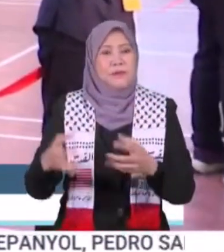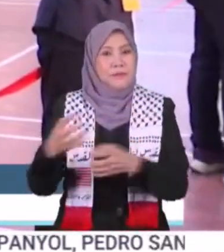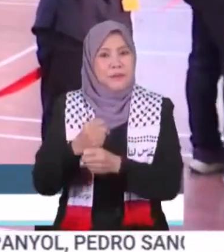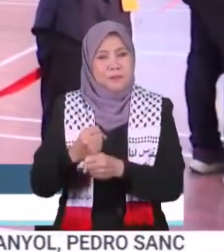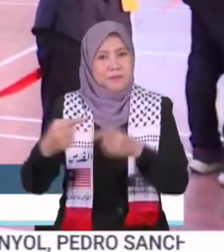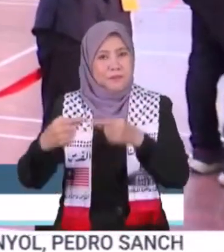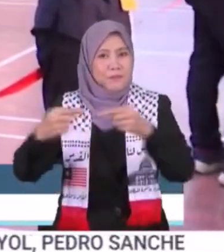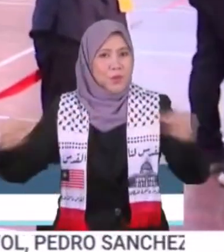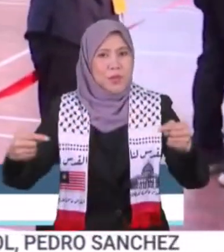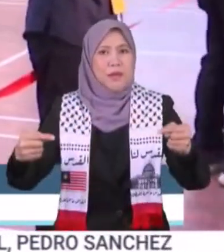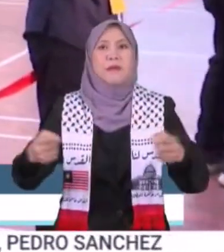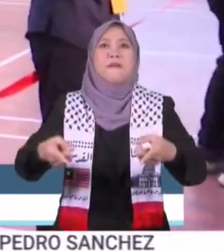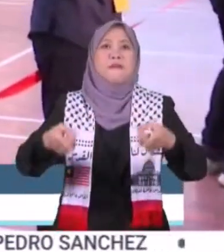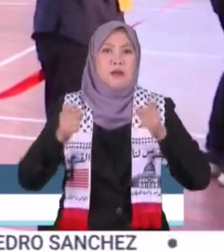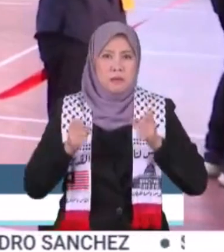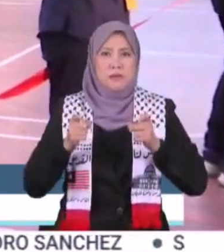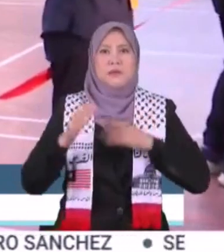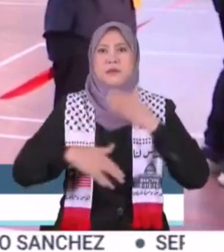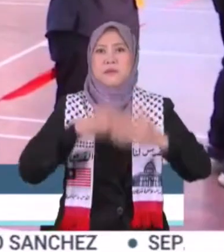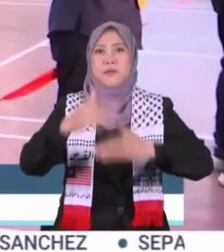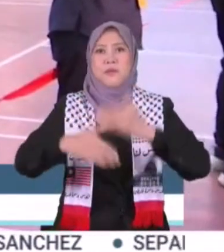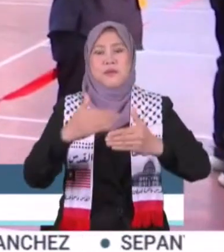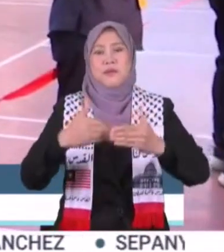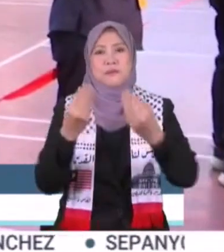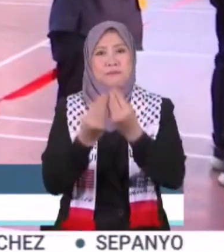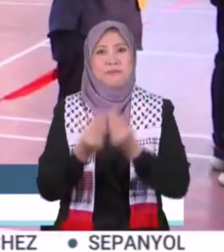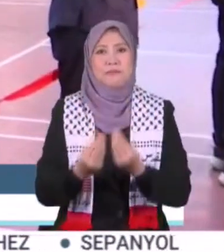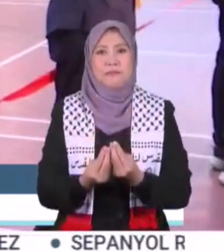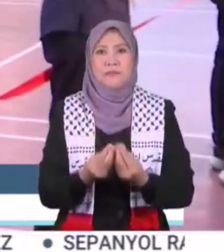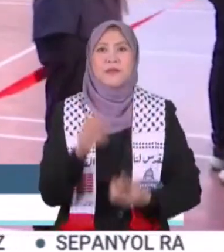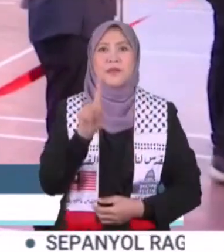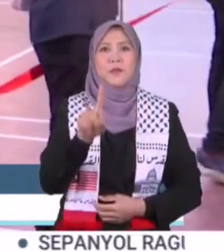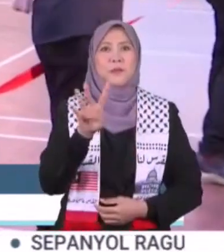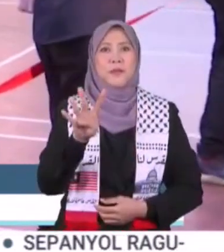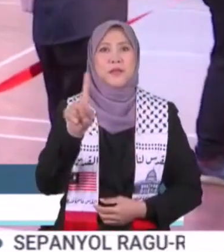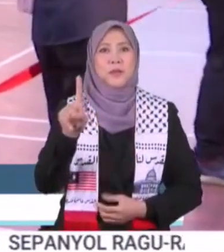keputusan diperolehi dengan cepat. Proses pengundian hari ini melibatkan